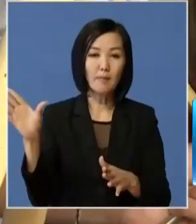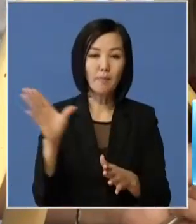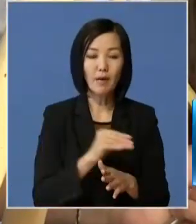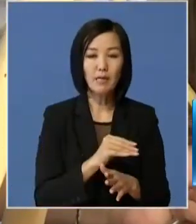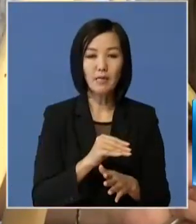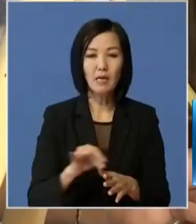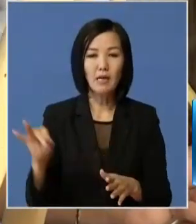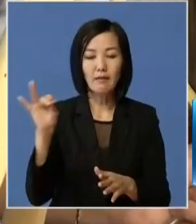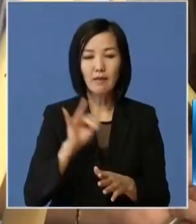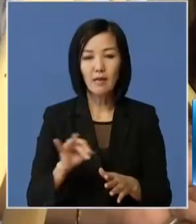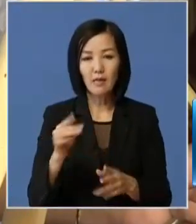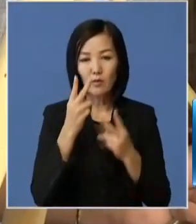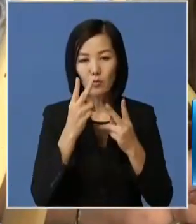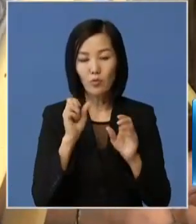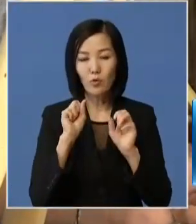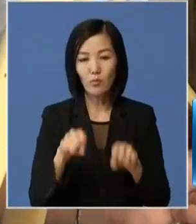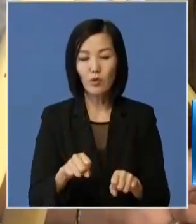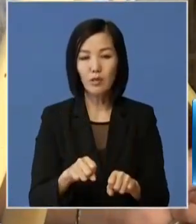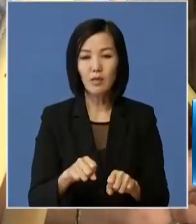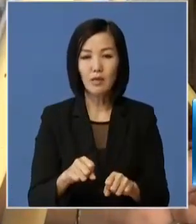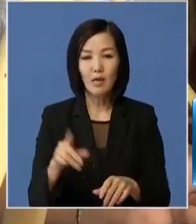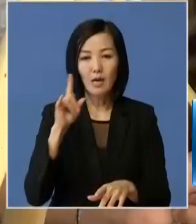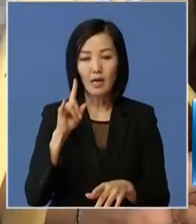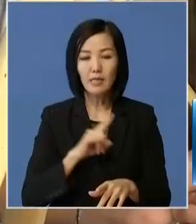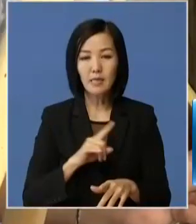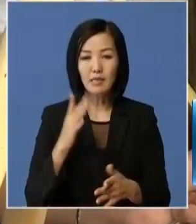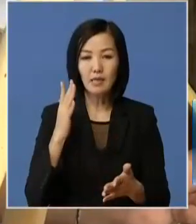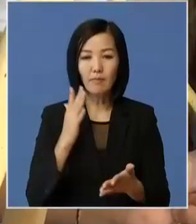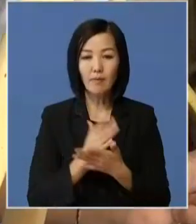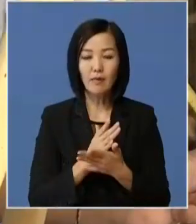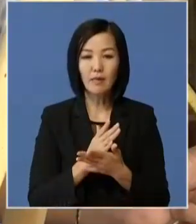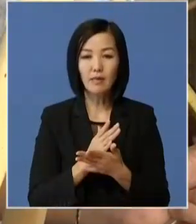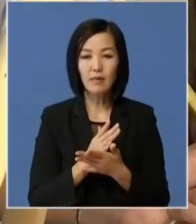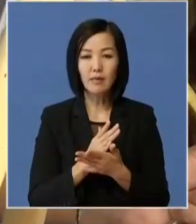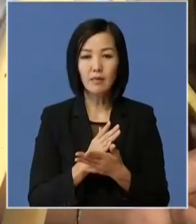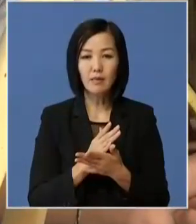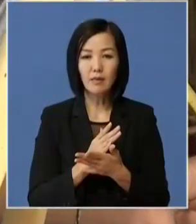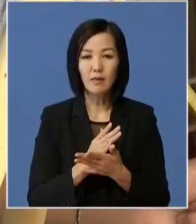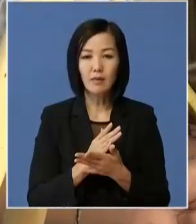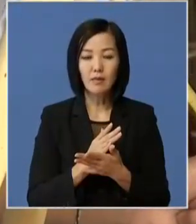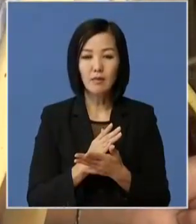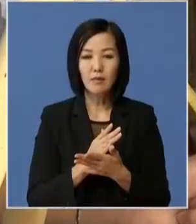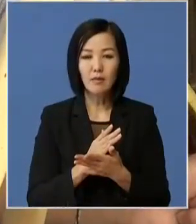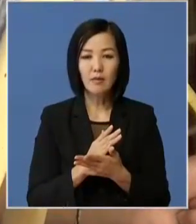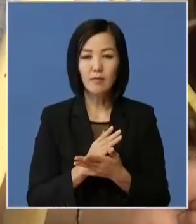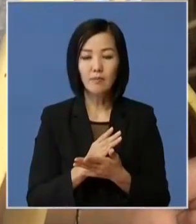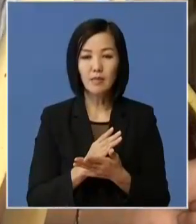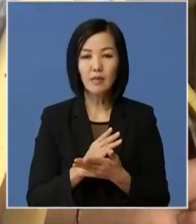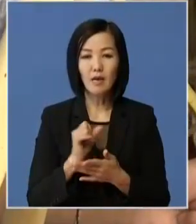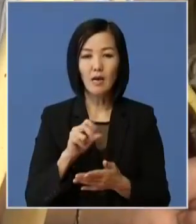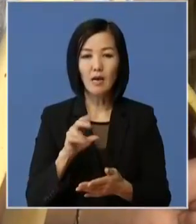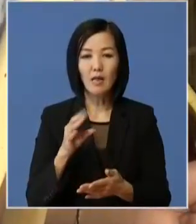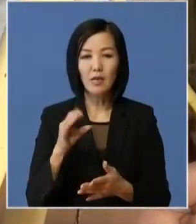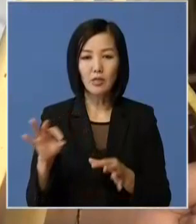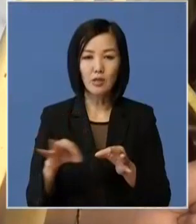пішінін көрсетеді. Қазақта мынандай сөз бар ғой. Қанға бергісіз қараша бар, кілемге бергісіз алаша бар дейді. Сол алашамыз да